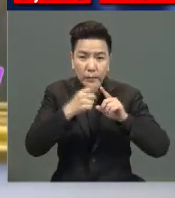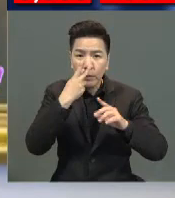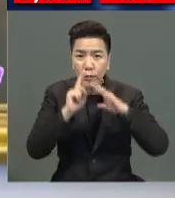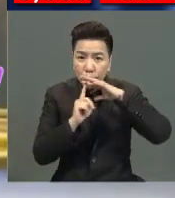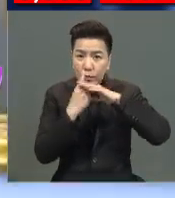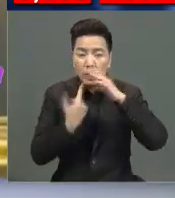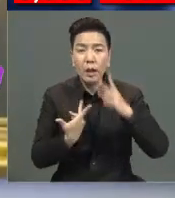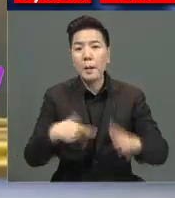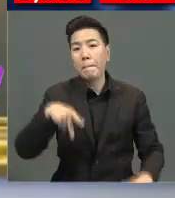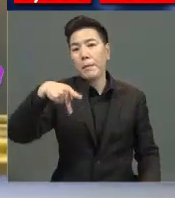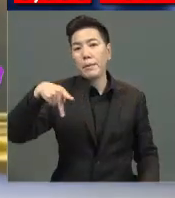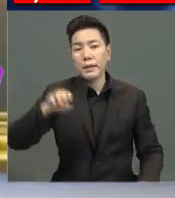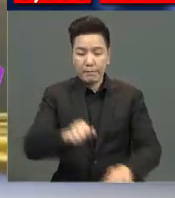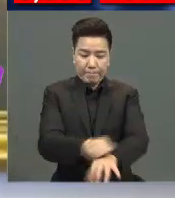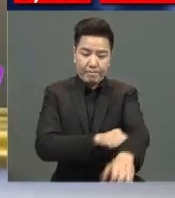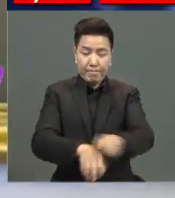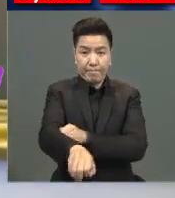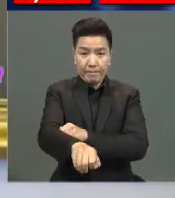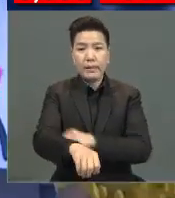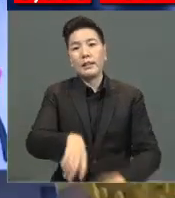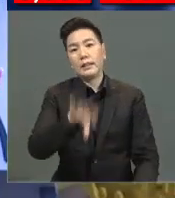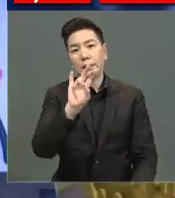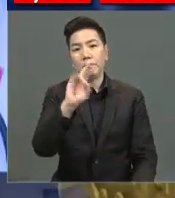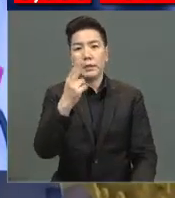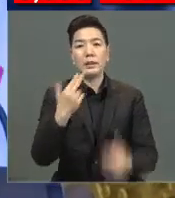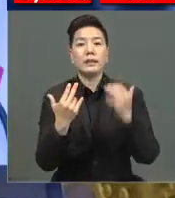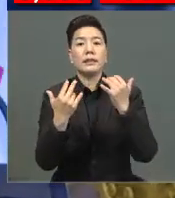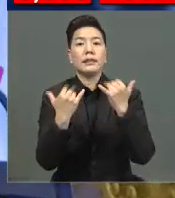ชิ้นชิ้นชุดตรวจคริสต์เทสนะคะจำนวนหนึ่งแสนห้าหมื่นชุดและชุดPEจำนวน 70000ชุดนายกรัฐมนตรีก็ยังได้กล่าวขอบคุณรัฐบาลจีนนะคะที่ได้มอบความช่วยเหลือด้านเวชภัณฑ์และอุปกรณ์ทางการแพทย์แก่ประเทศไทยตลอดจนช่วยอำนวยความสะดวกในเรื่องของการจัดซื้อยาและเวชภัณฑ์ของฝ่ายไทยซึ่งถือว่าเป็นการสนับสนุนให้การทำงานของไทยนั้นอยู่ในการควบคุมการแพร่ระบาดได้